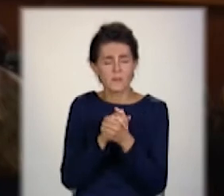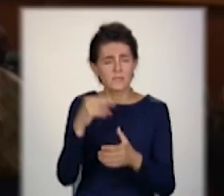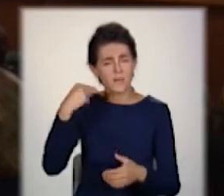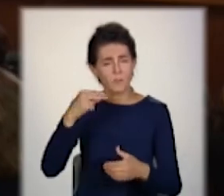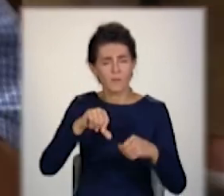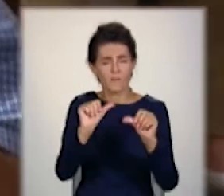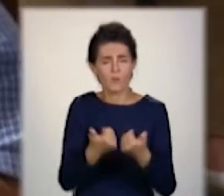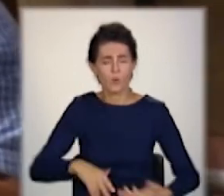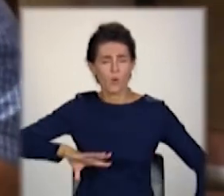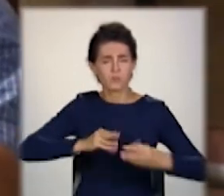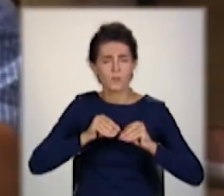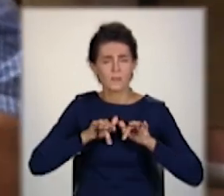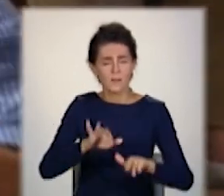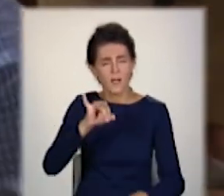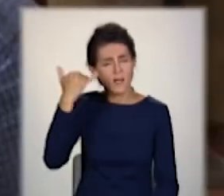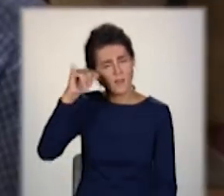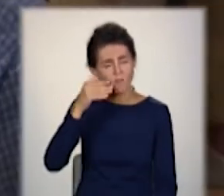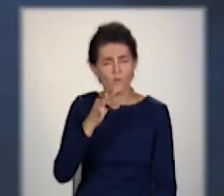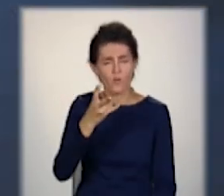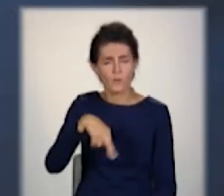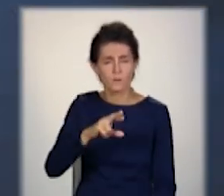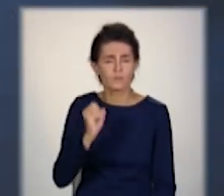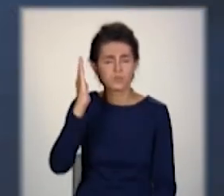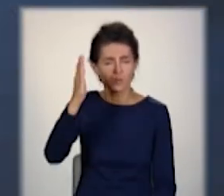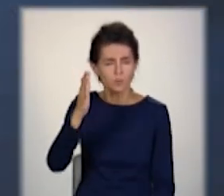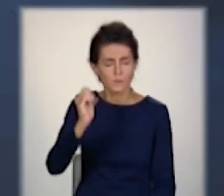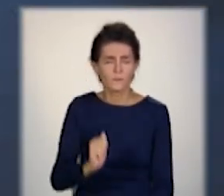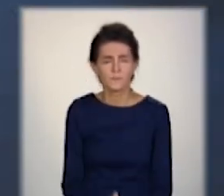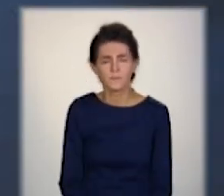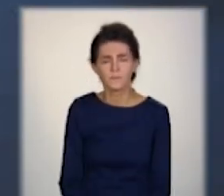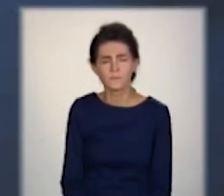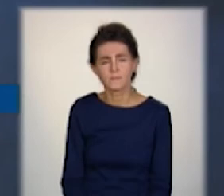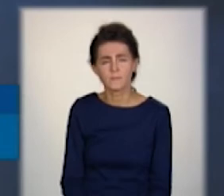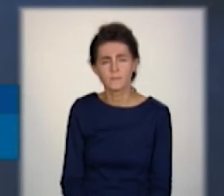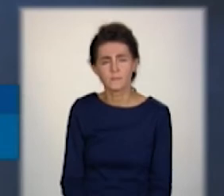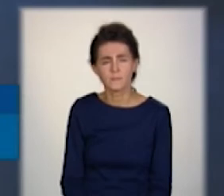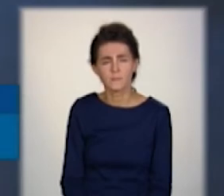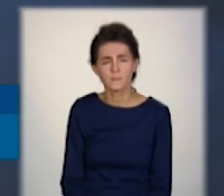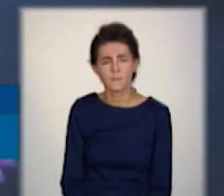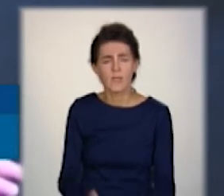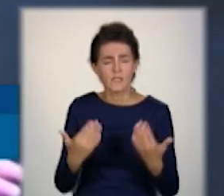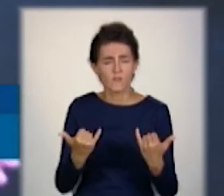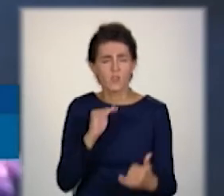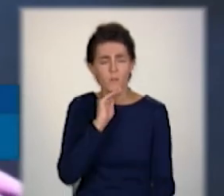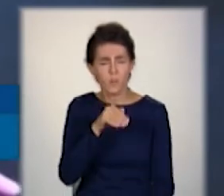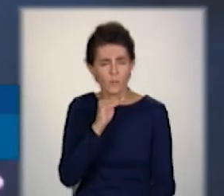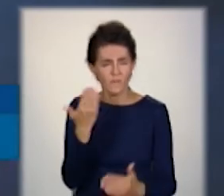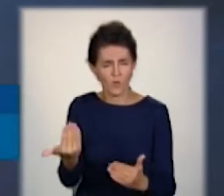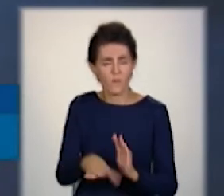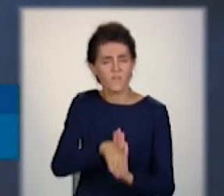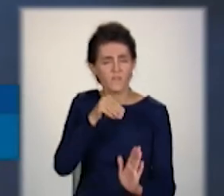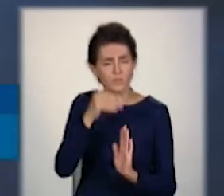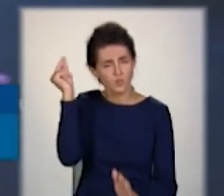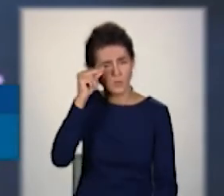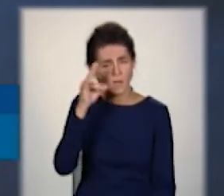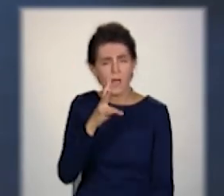платформа спільних дій та Криворізький фонд майбутнього. Вибір професії учеником сьогодні, в сучасному, определяє